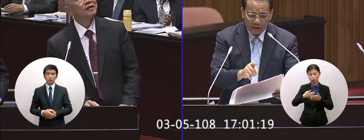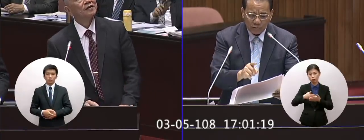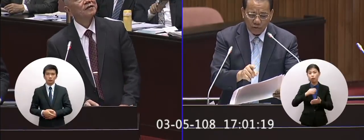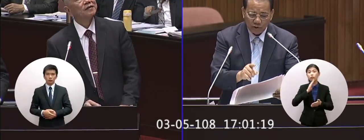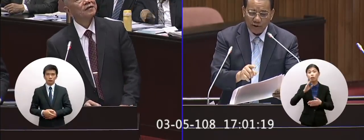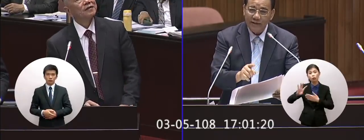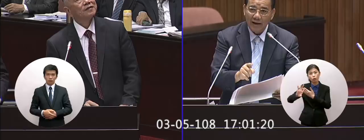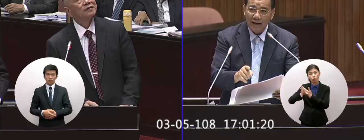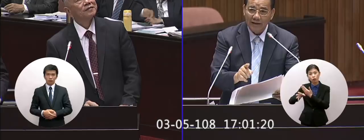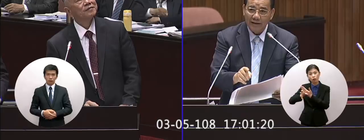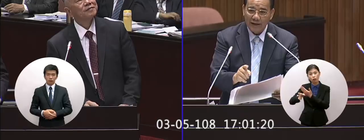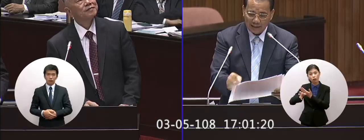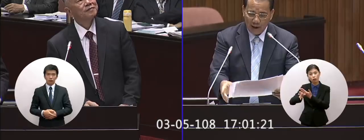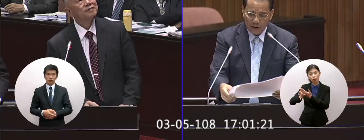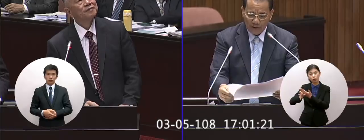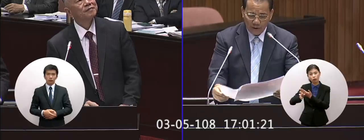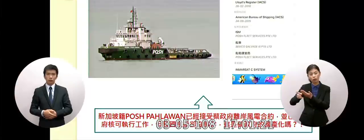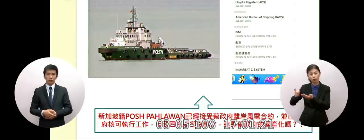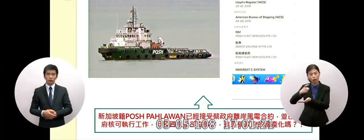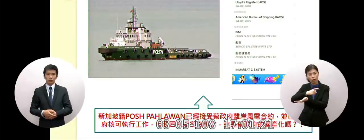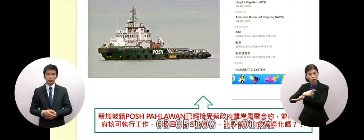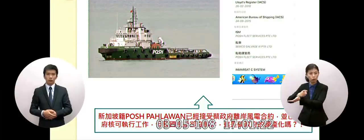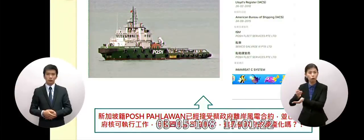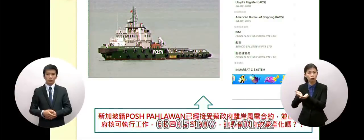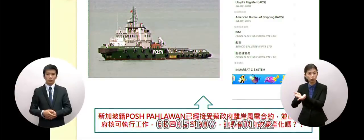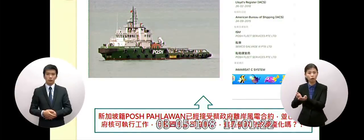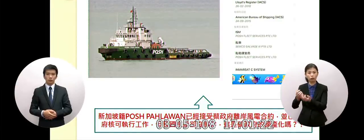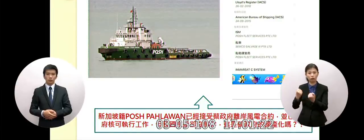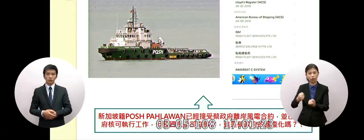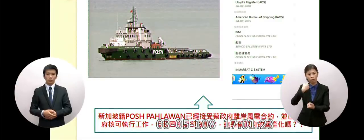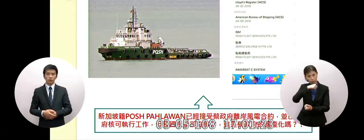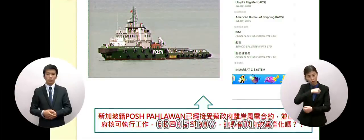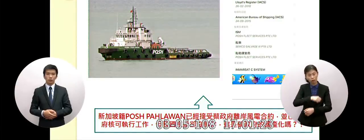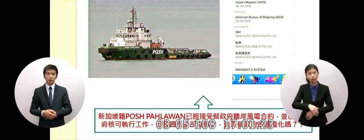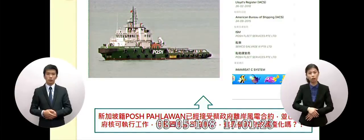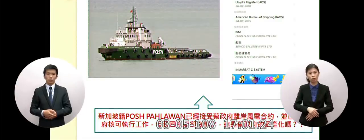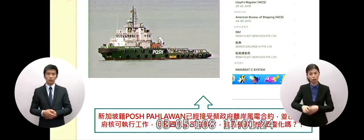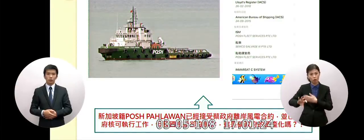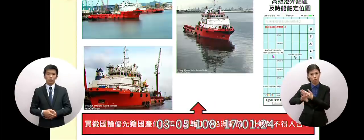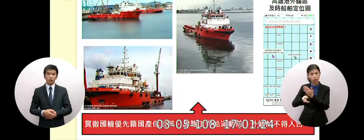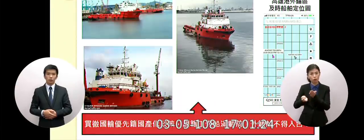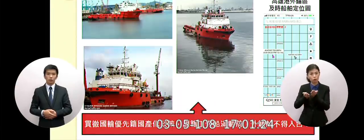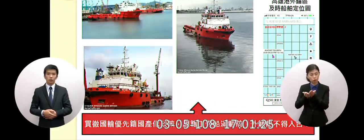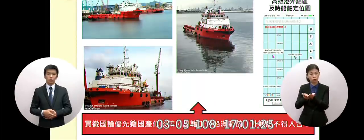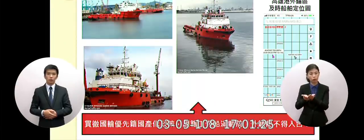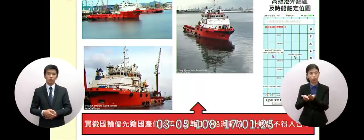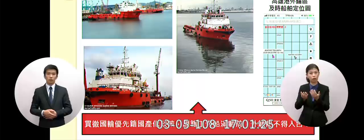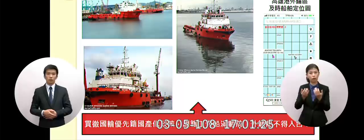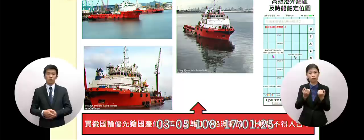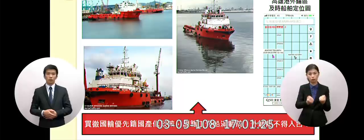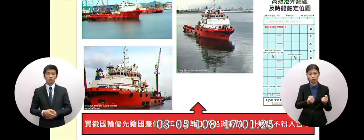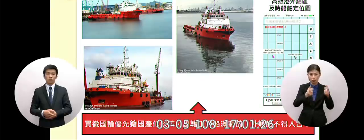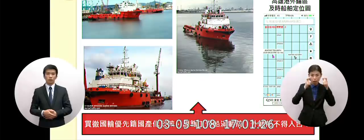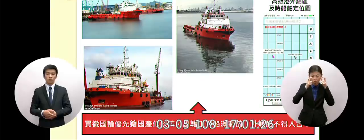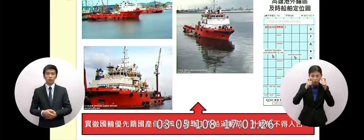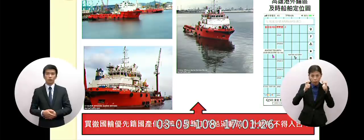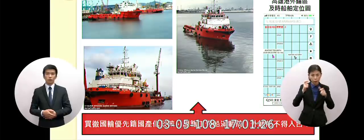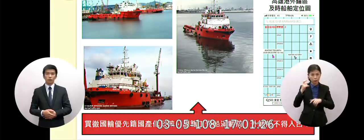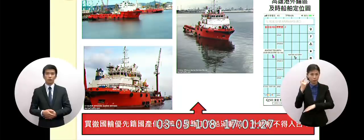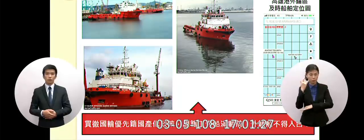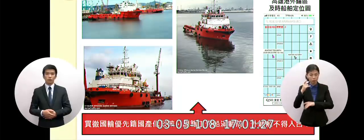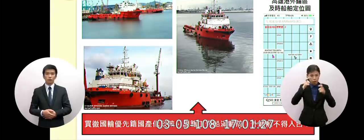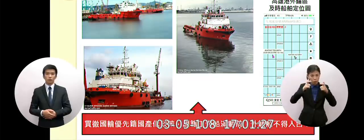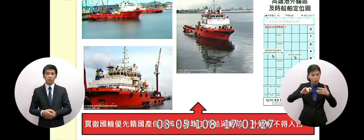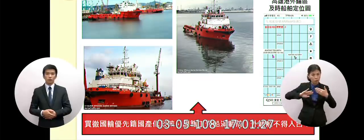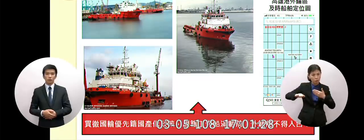外籍的拖船现在已经在台湾了、还有三艘外籍的船已经在高雄虎视眈眈要进来